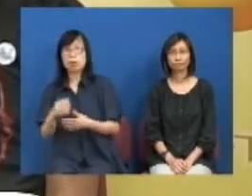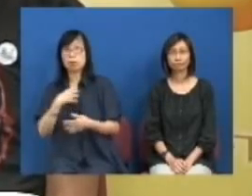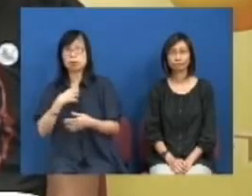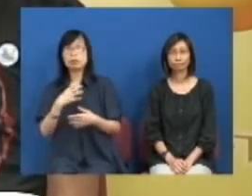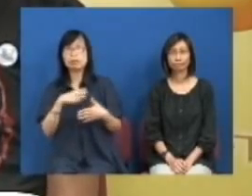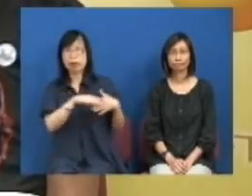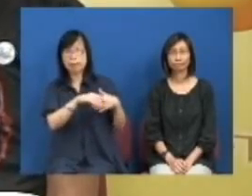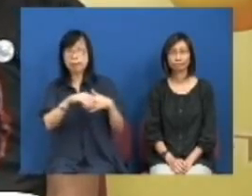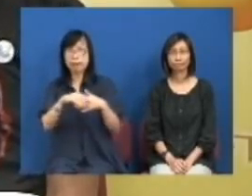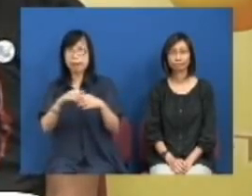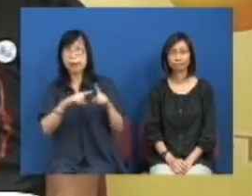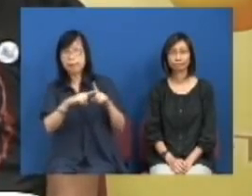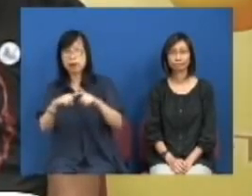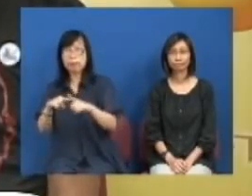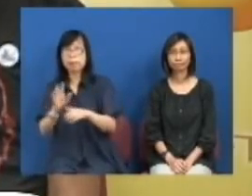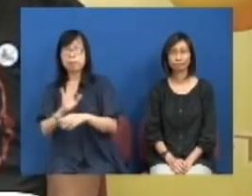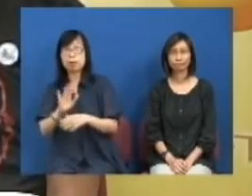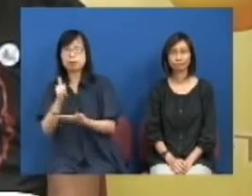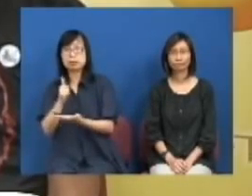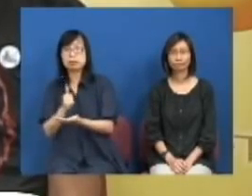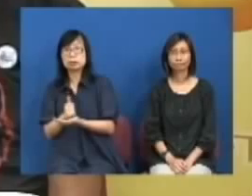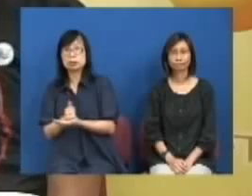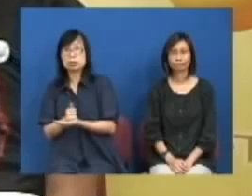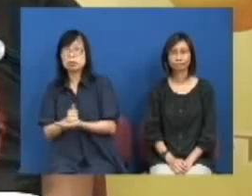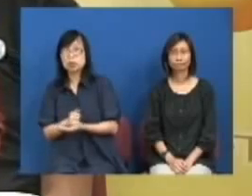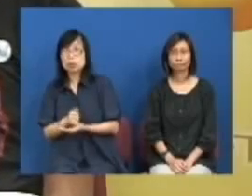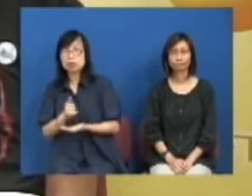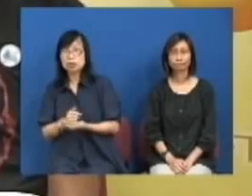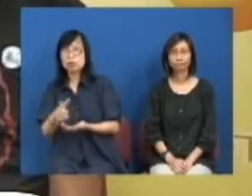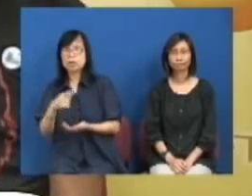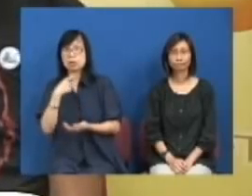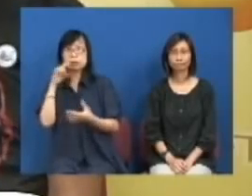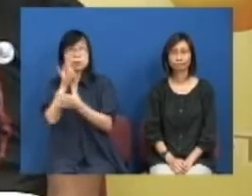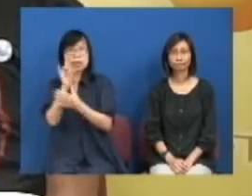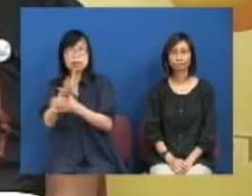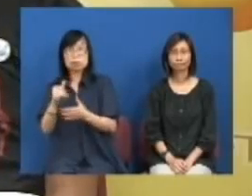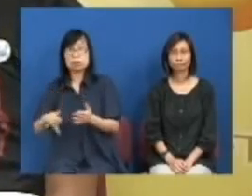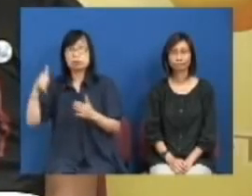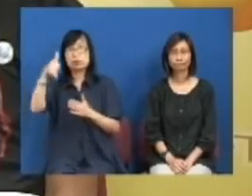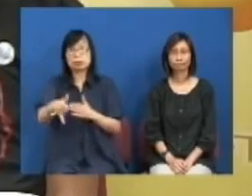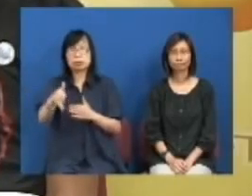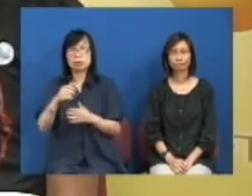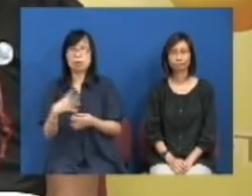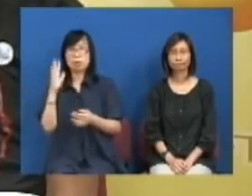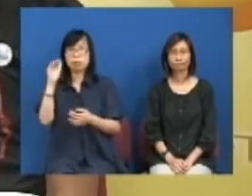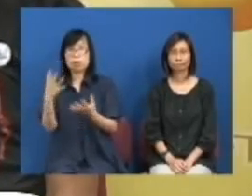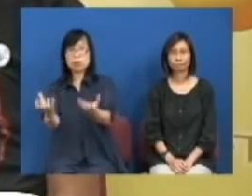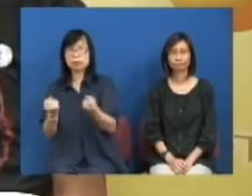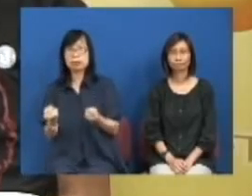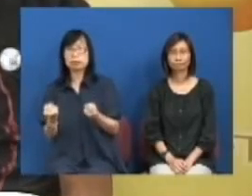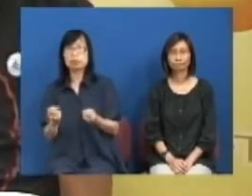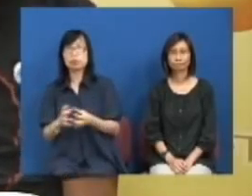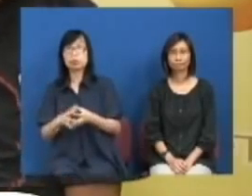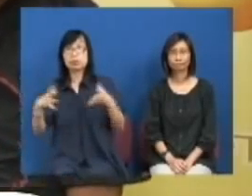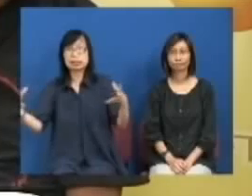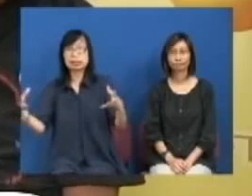上是不能夠再退縮，而且要早啲出擊先至能夠爭取到一個更加大嘅